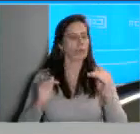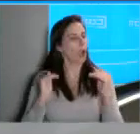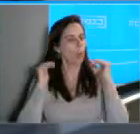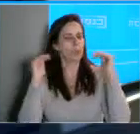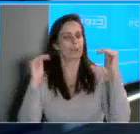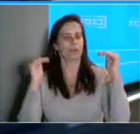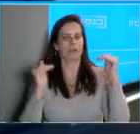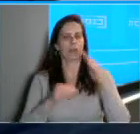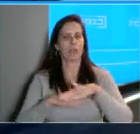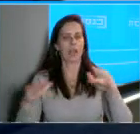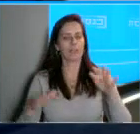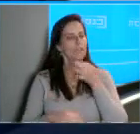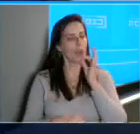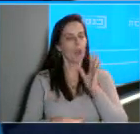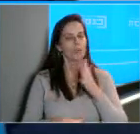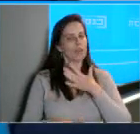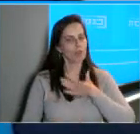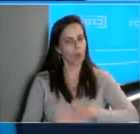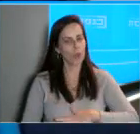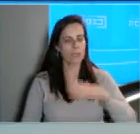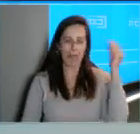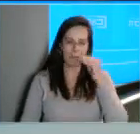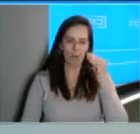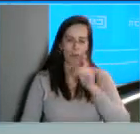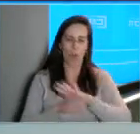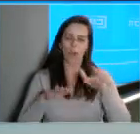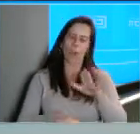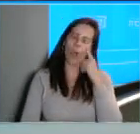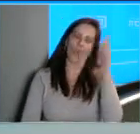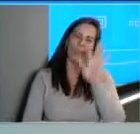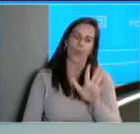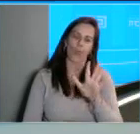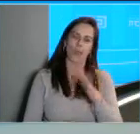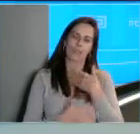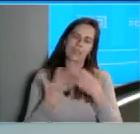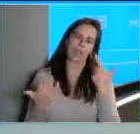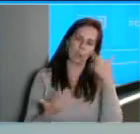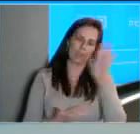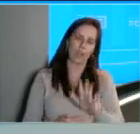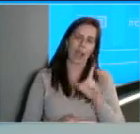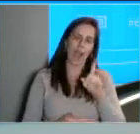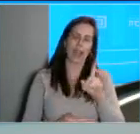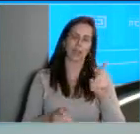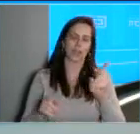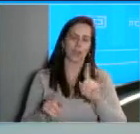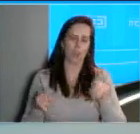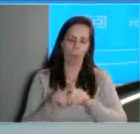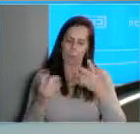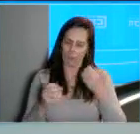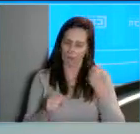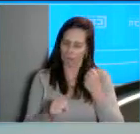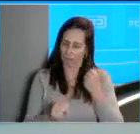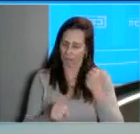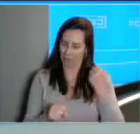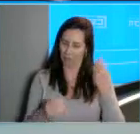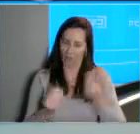איכותי של ילדים ונוער שרוצים ללמוד ולא רק לשבת מול המסך ולצרוך בידור. אז בניגוד להמון המון תכנים שעשיתי